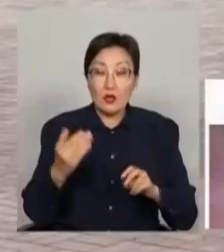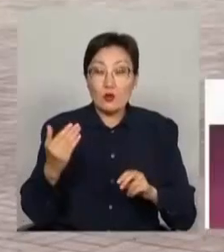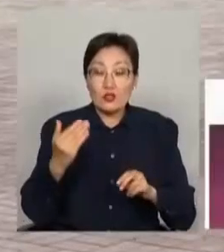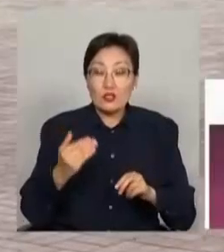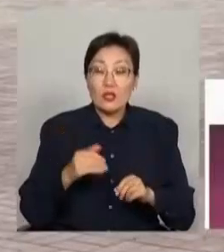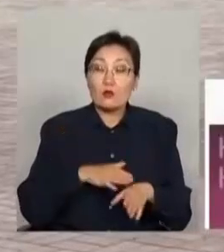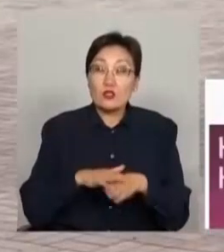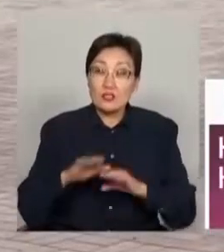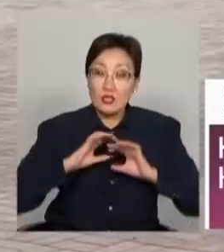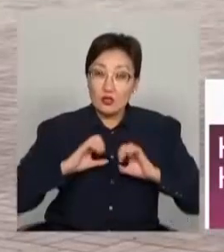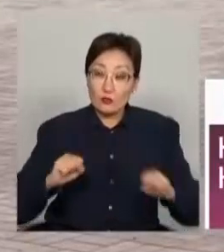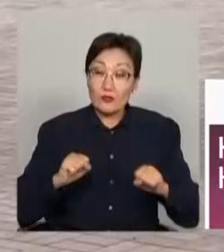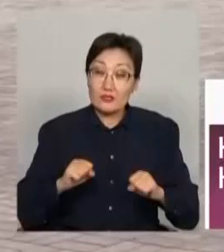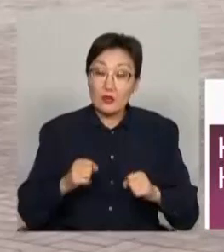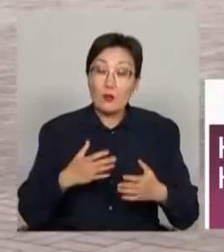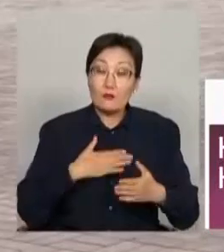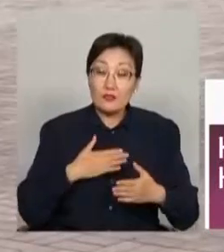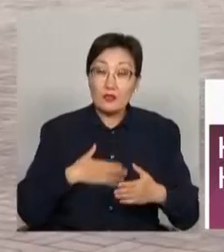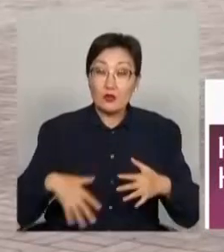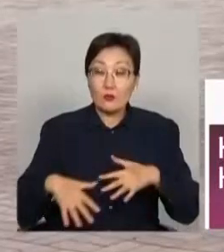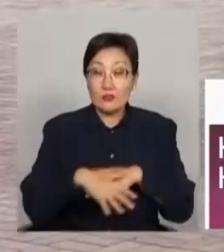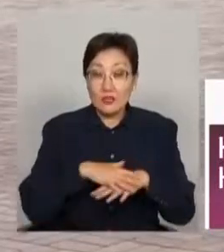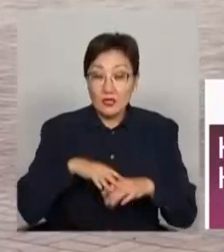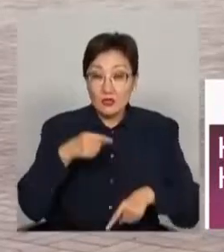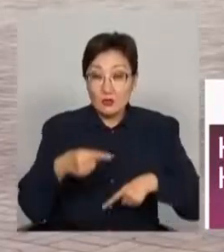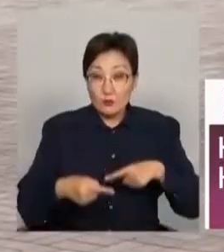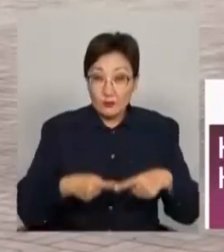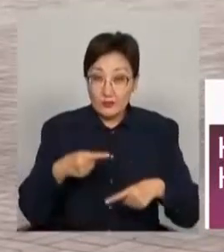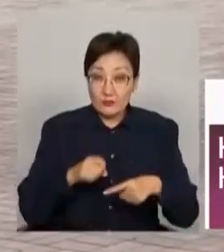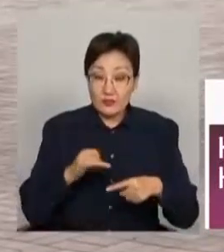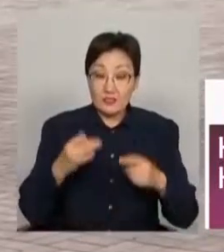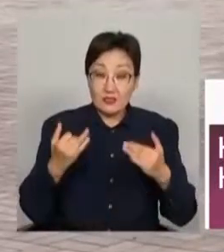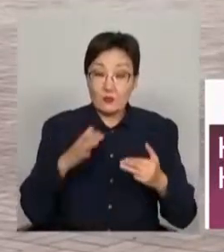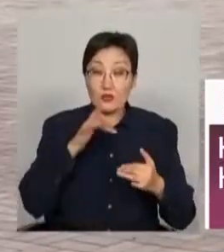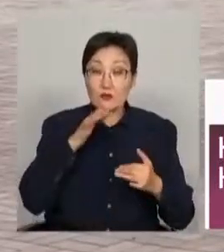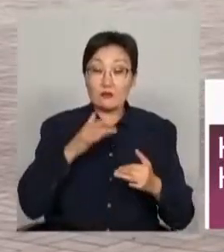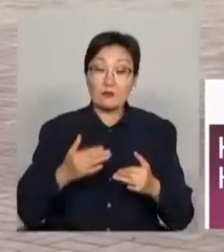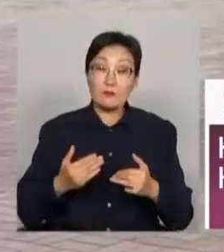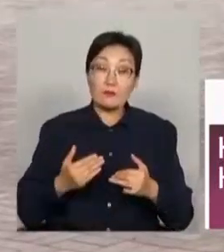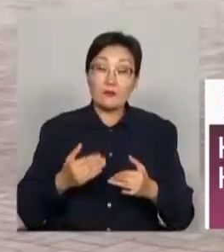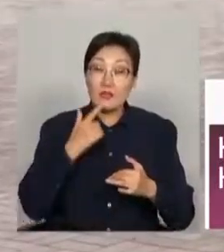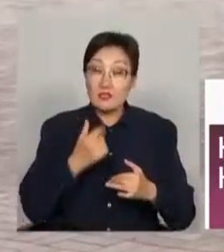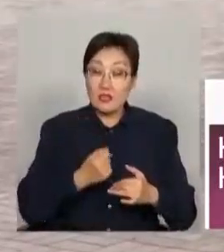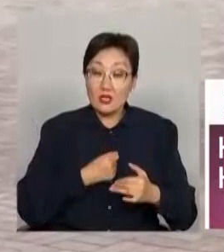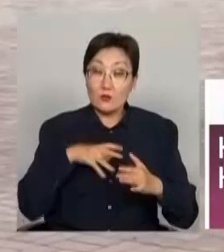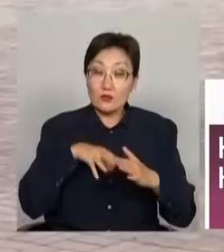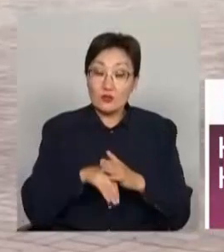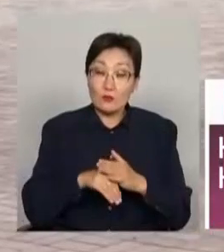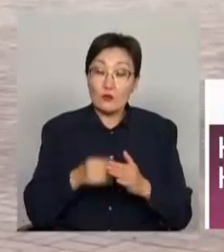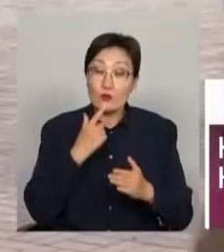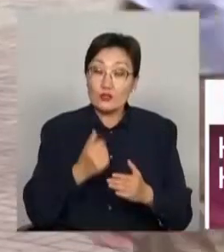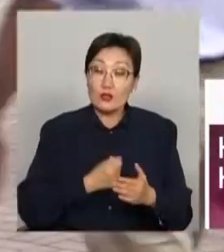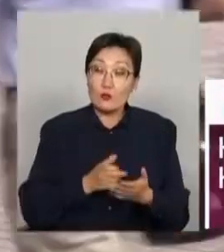мен батырлығы біздің барша ұрпақтарымызға, яғни қазіргі таңда әскер қатарларында өз